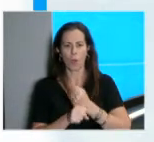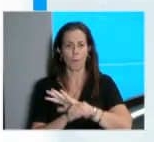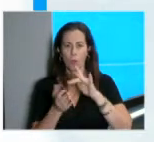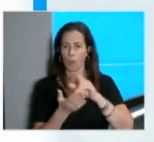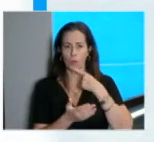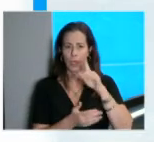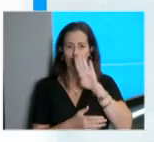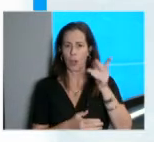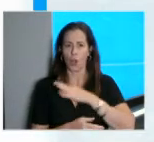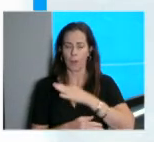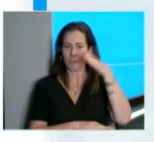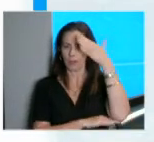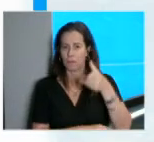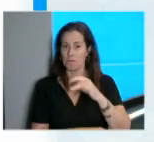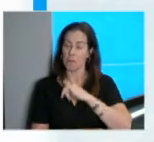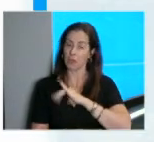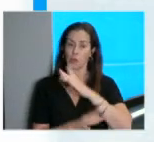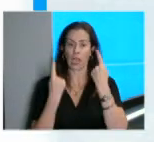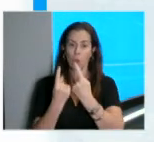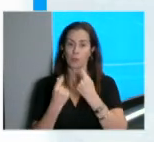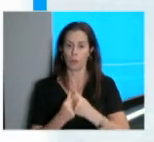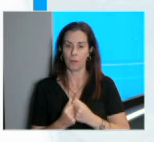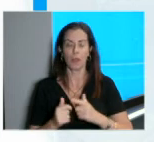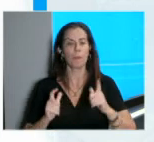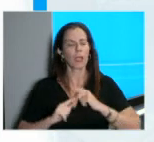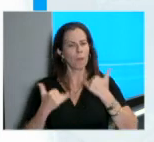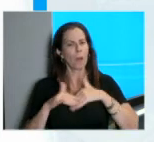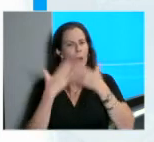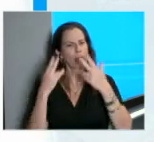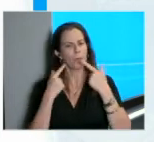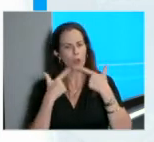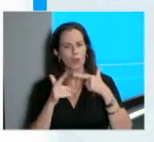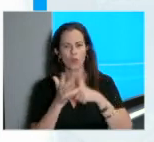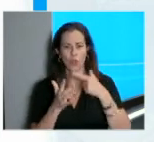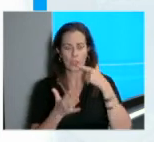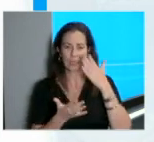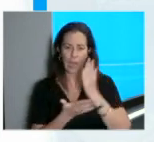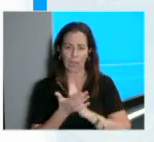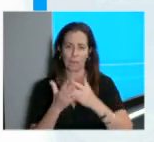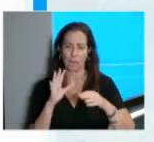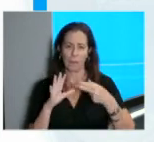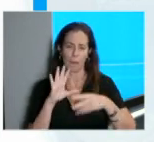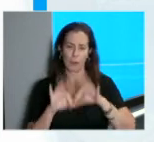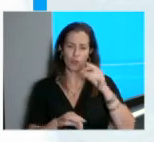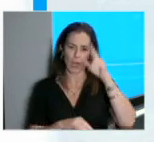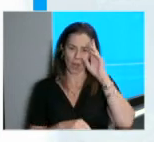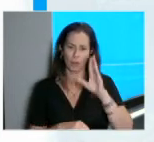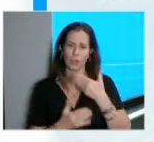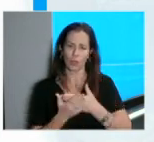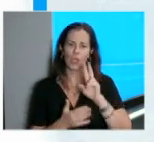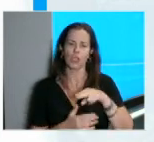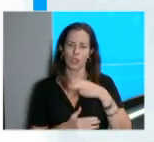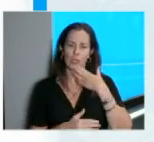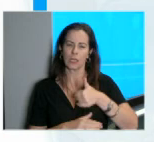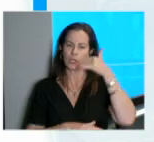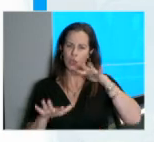מקום אני קורא שנתניהו לא אכפת מהמדינה. מה שמעניין אותו זה רק עצמו. נחכה למצוא הבוקר פרשנויות שהוא אישר את זה כחלק מערכת הבחירות של הליכוד. בשורה